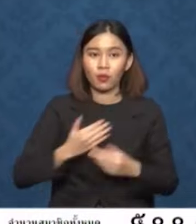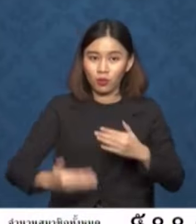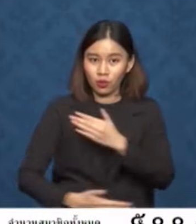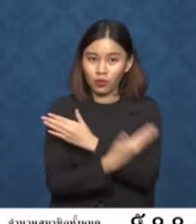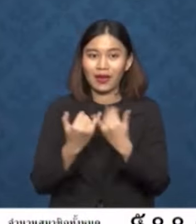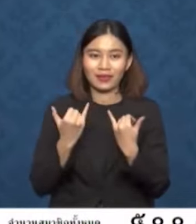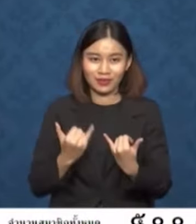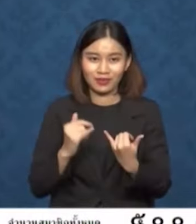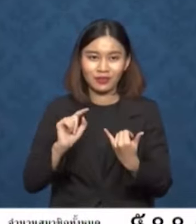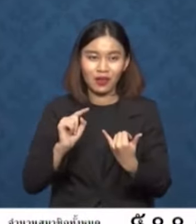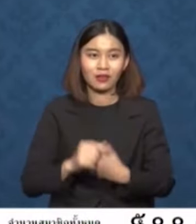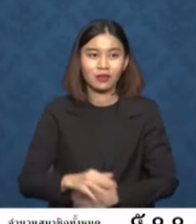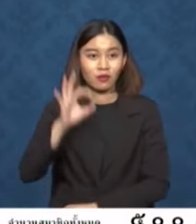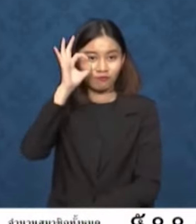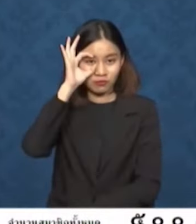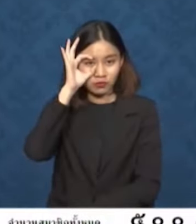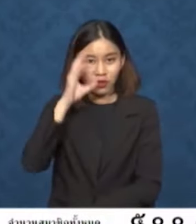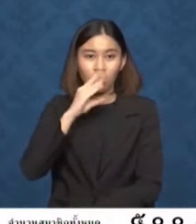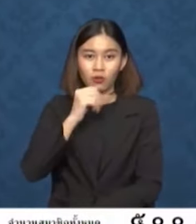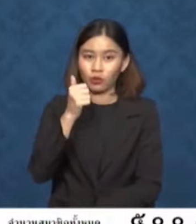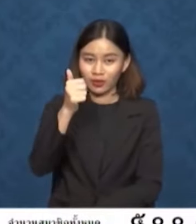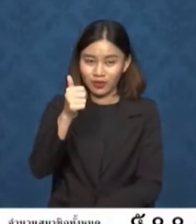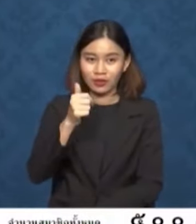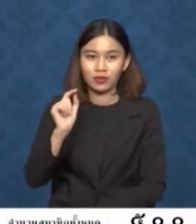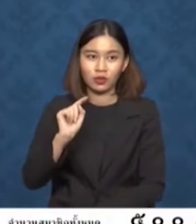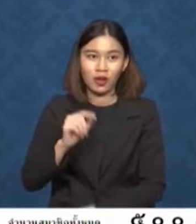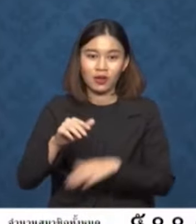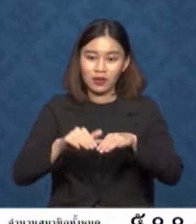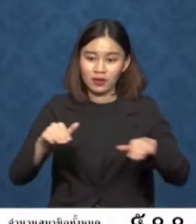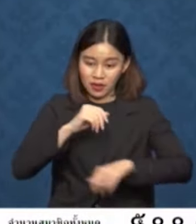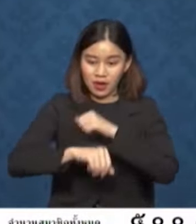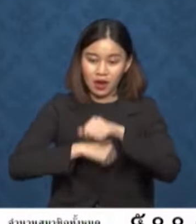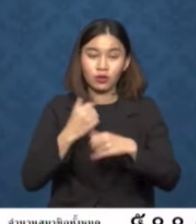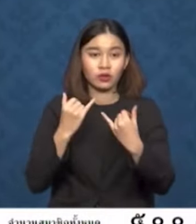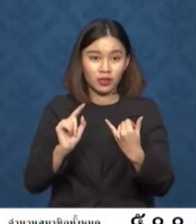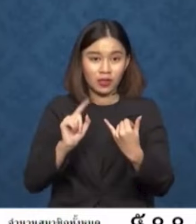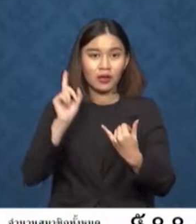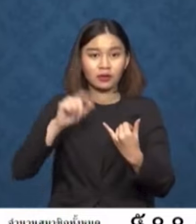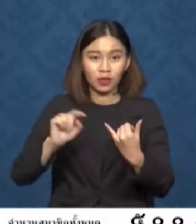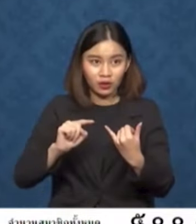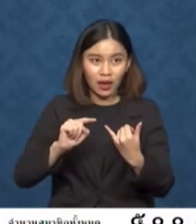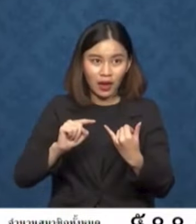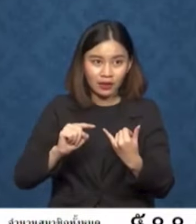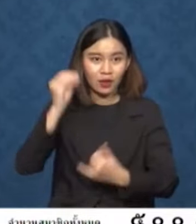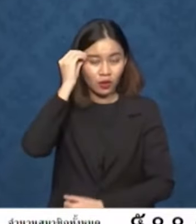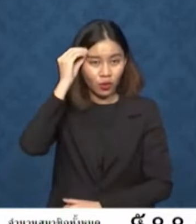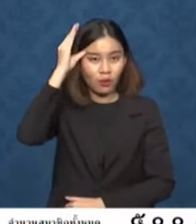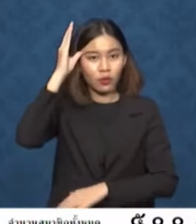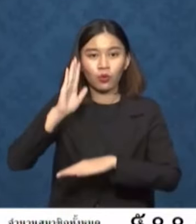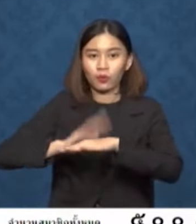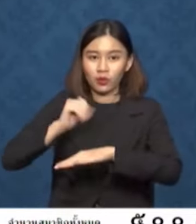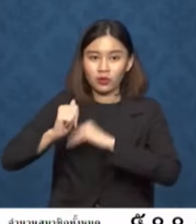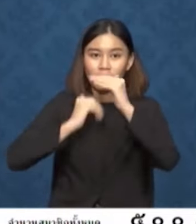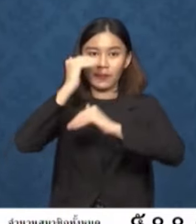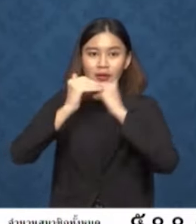โอกาสนี้เลยท่านวิโรธพูดดีเลยว่าเด็กที่อยู่ในวัยนี้ควรที่ให้เขาไปใช้ความรู้ความสามารถ